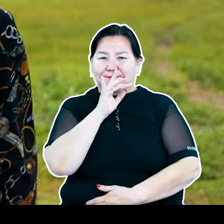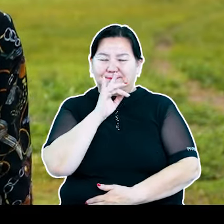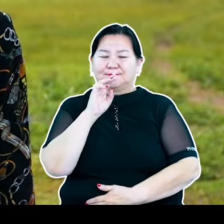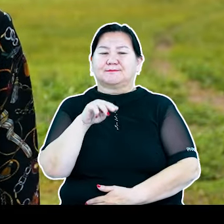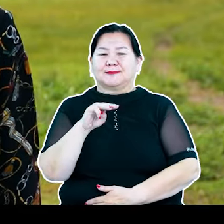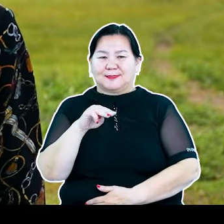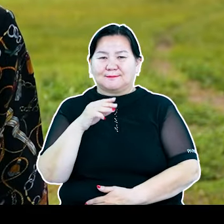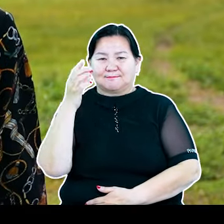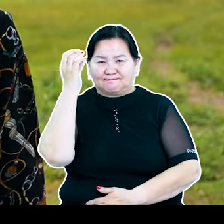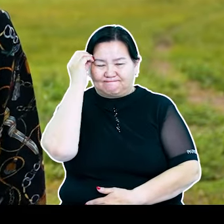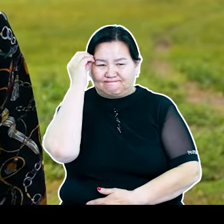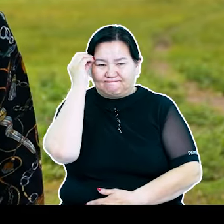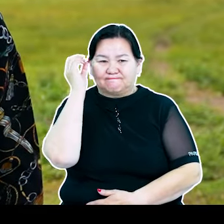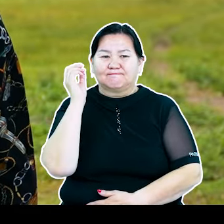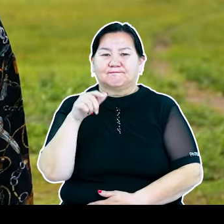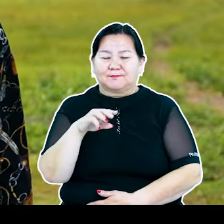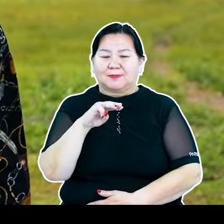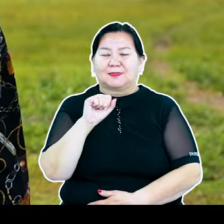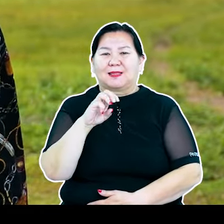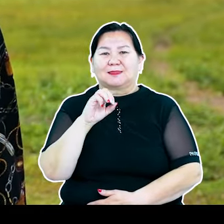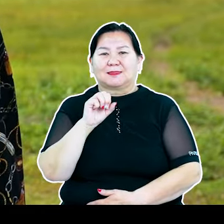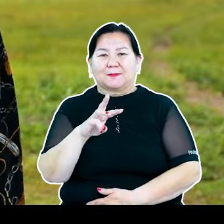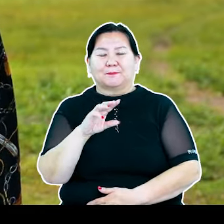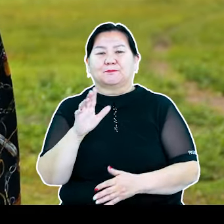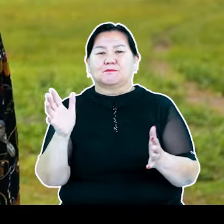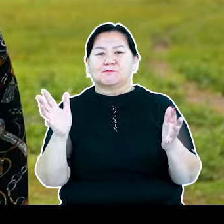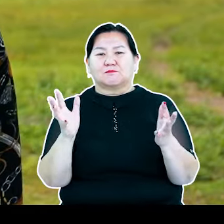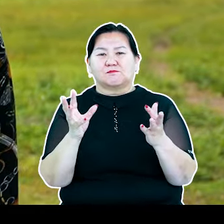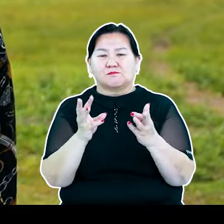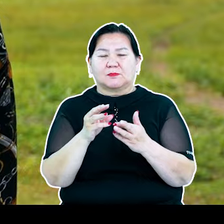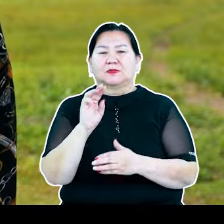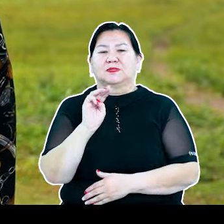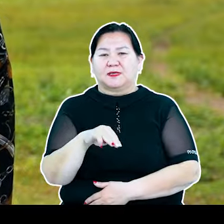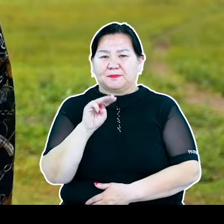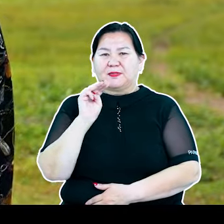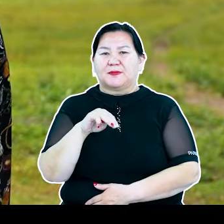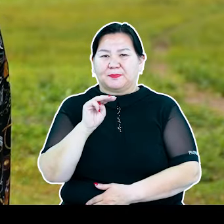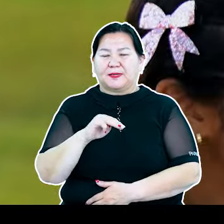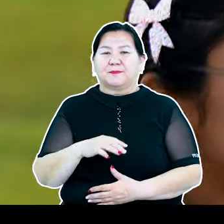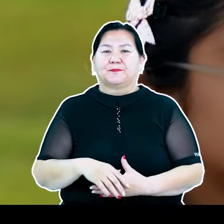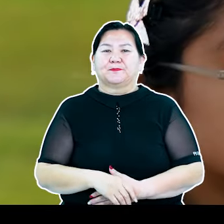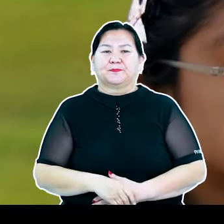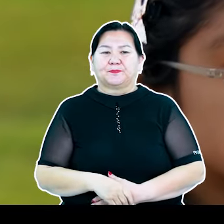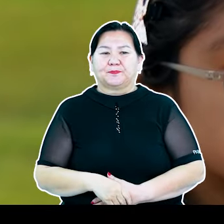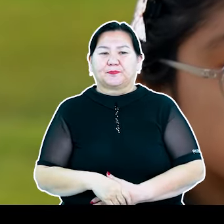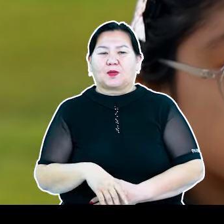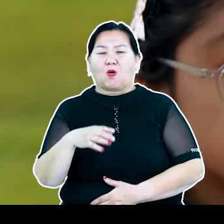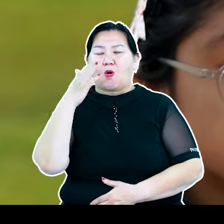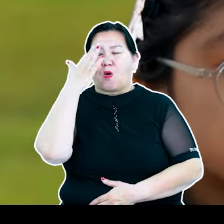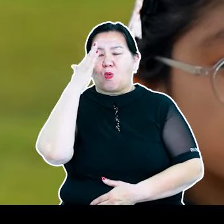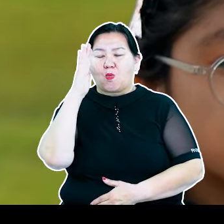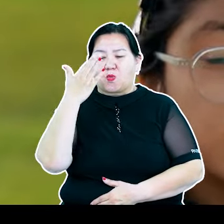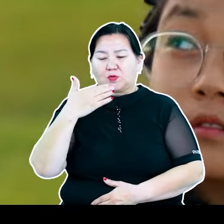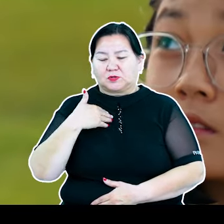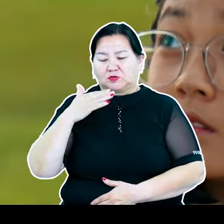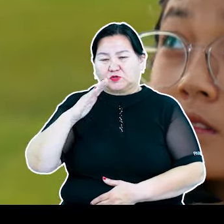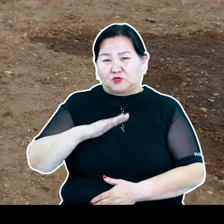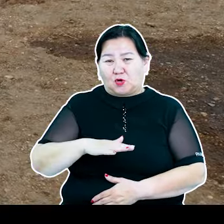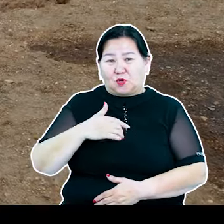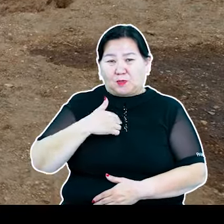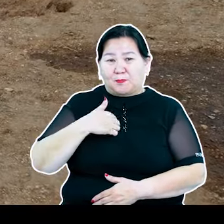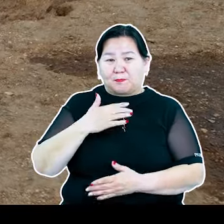нэрээ тийм бахны. Эргээр дүүрэ хатсан баднууд энэ штий. Тийм ээ, тийм. Өвөөг нь баг